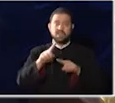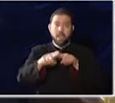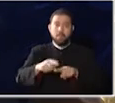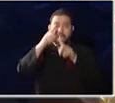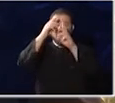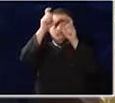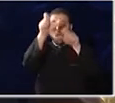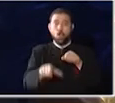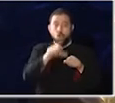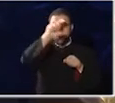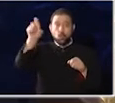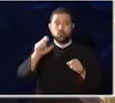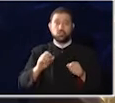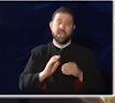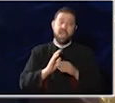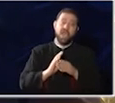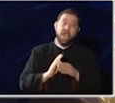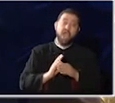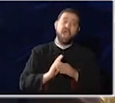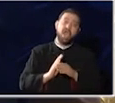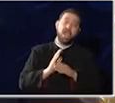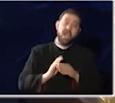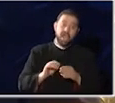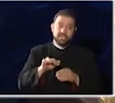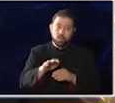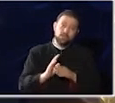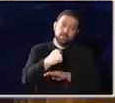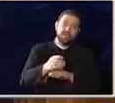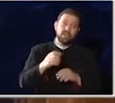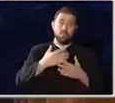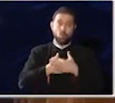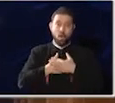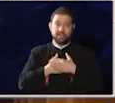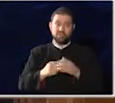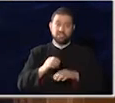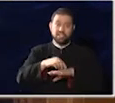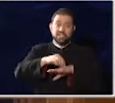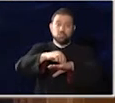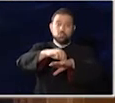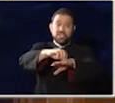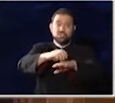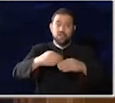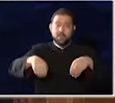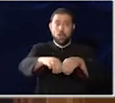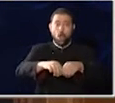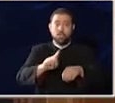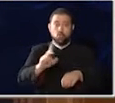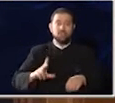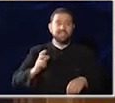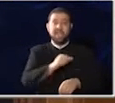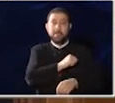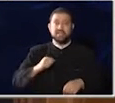și ne însoțește pe fiecare dintre noi în suferința noastră și în moartea noastră. Nu mai suntem singuri, decât